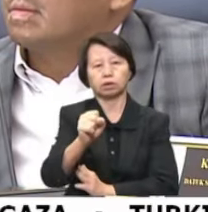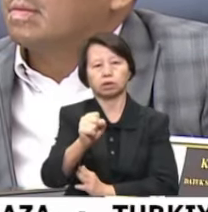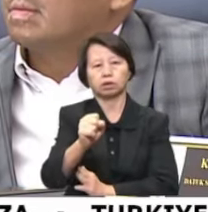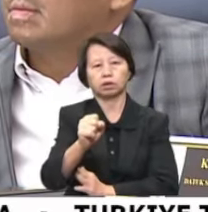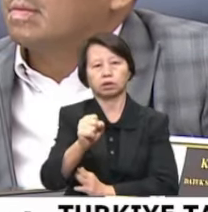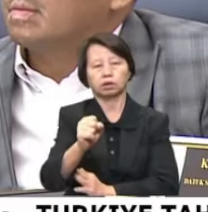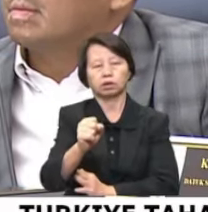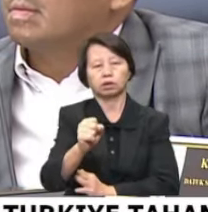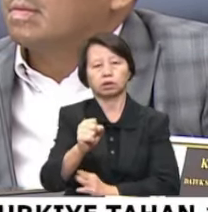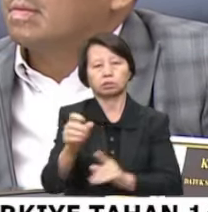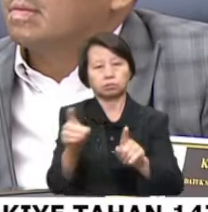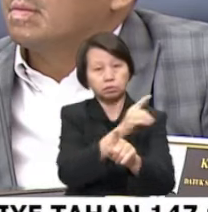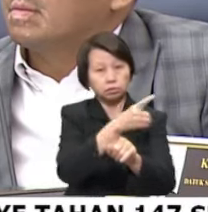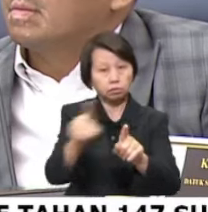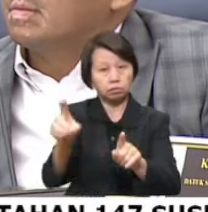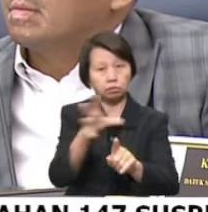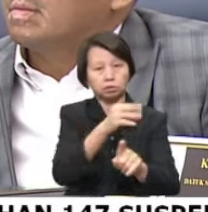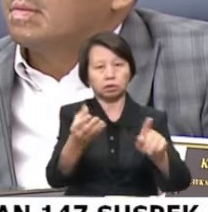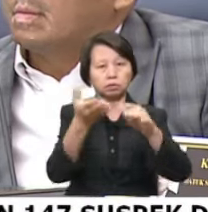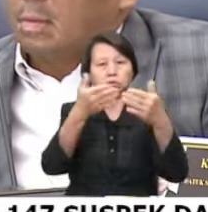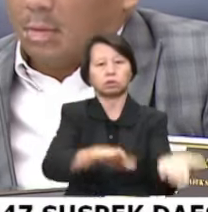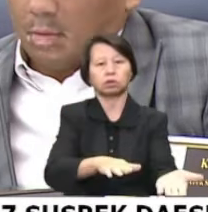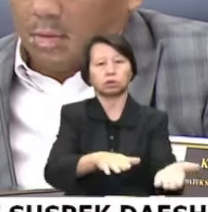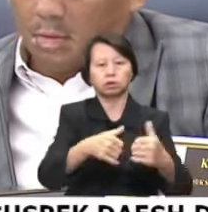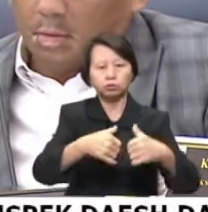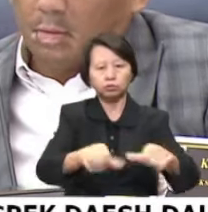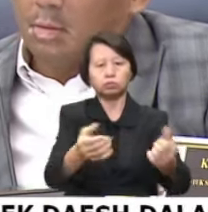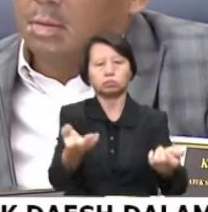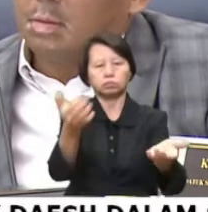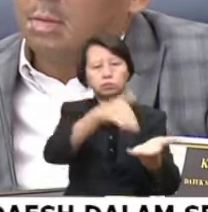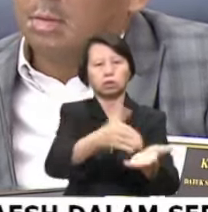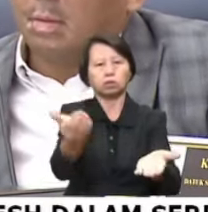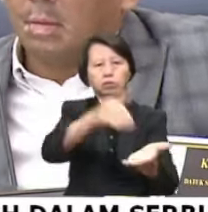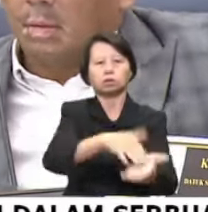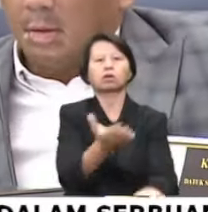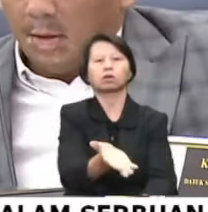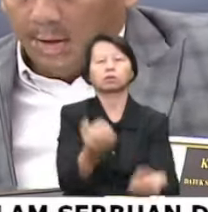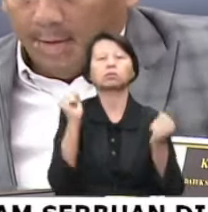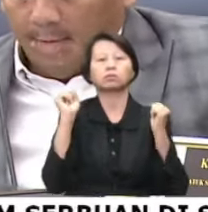dan kematian dari terus diperurangkan?